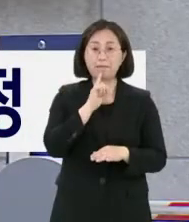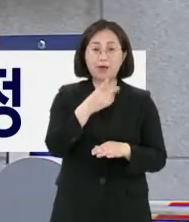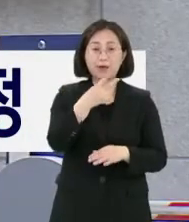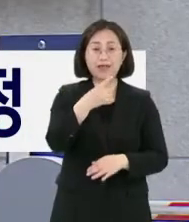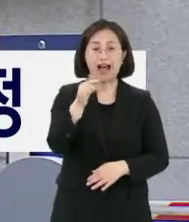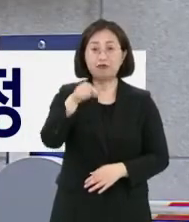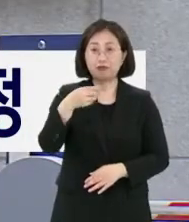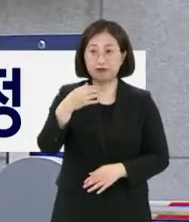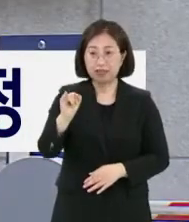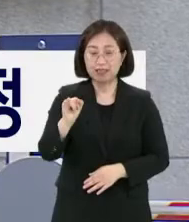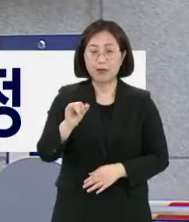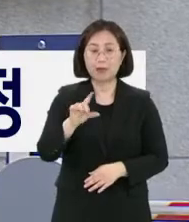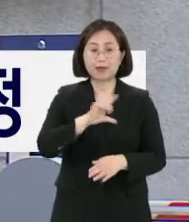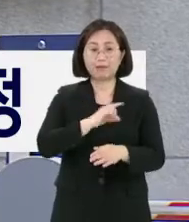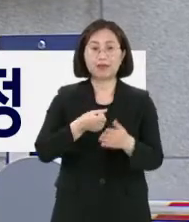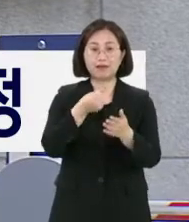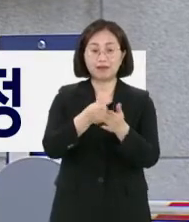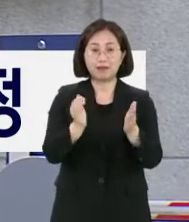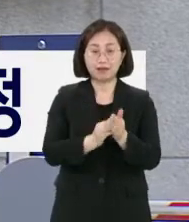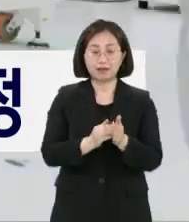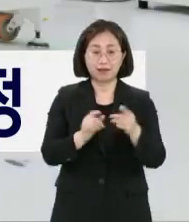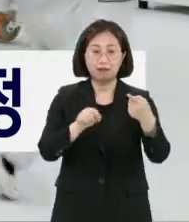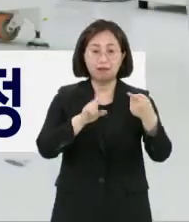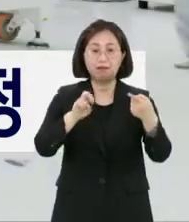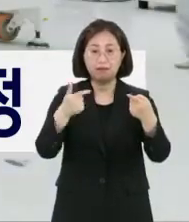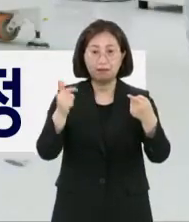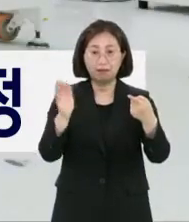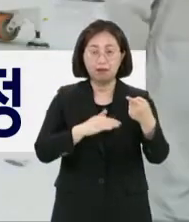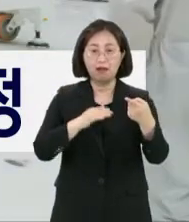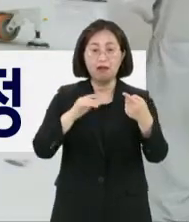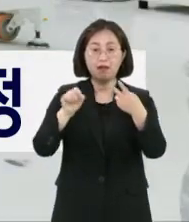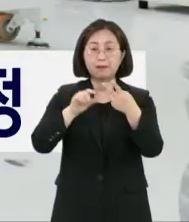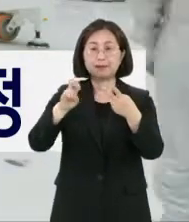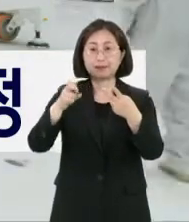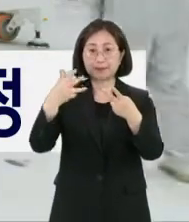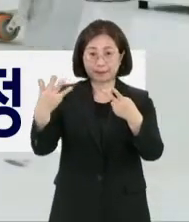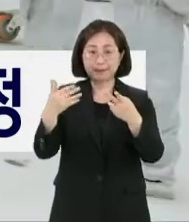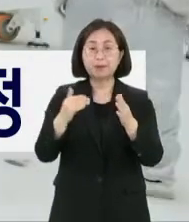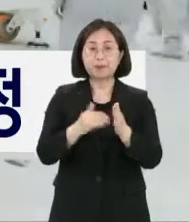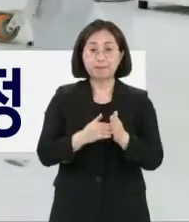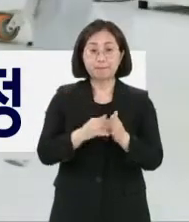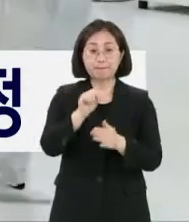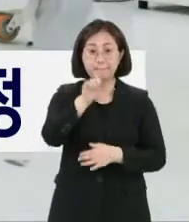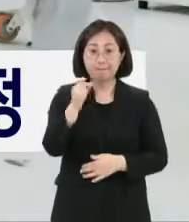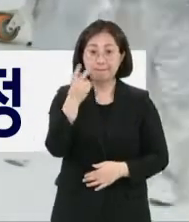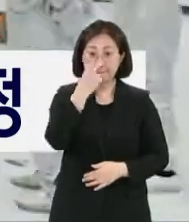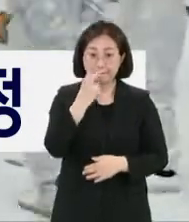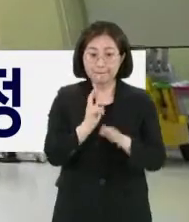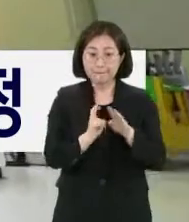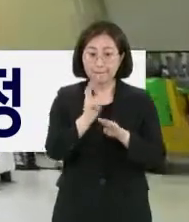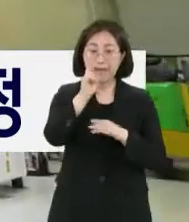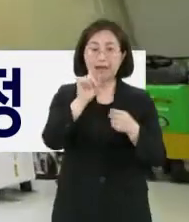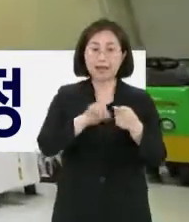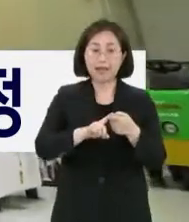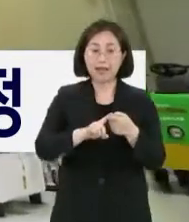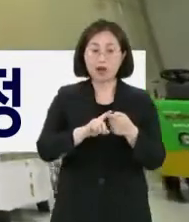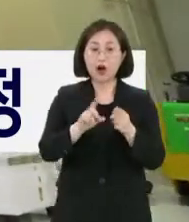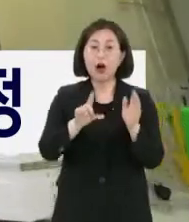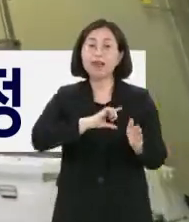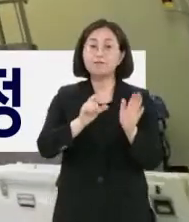정해졌습니다. 항공우주연구원은 지난 1월 26일부터 2월 28일까지 달 탐사선에 대한 대국민